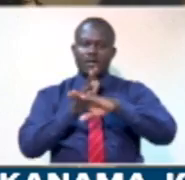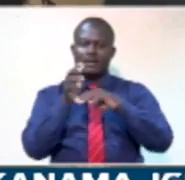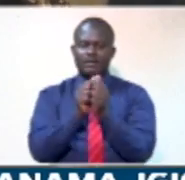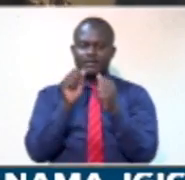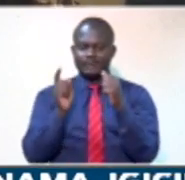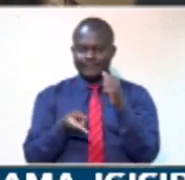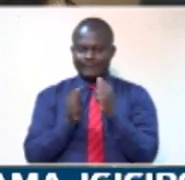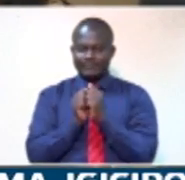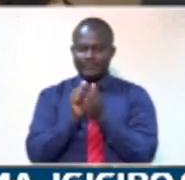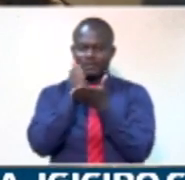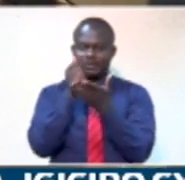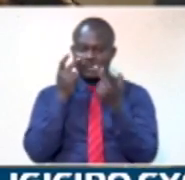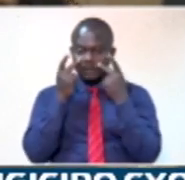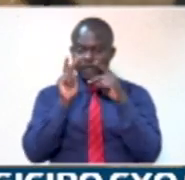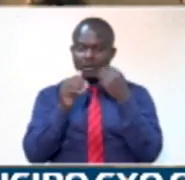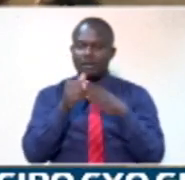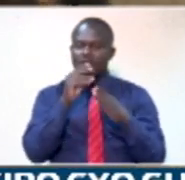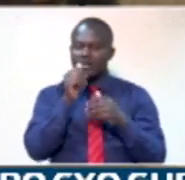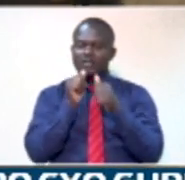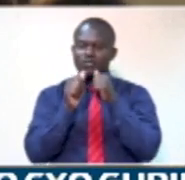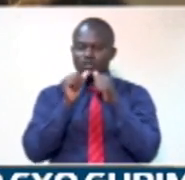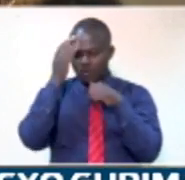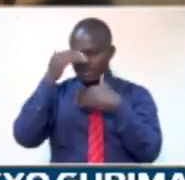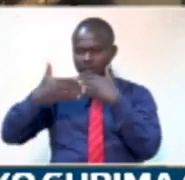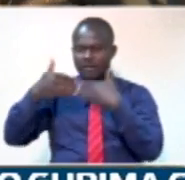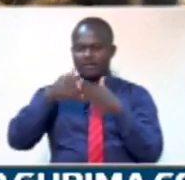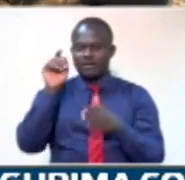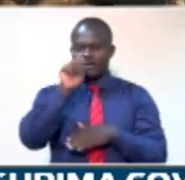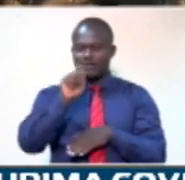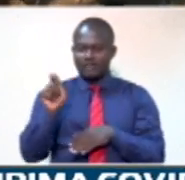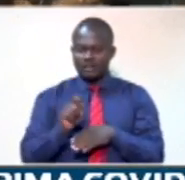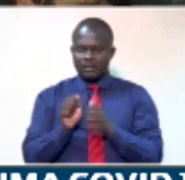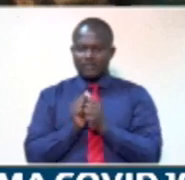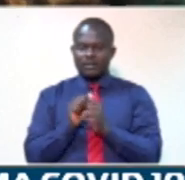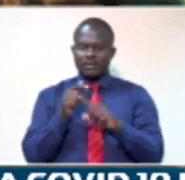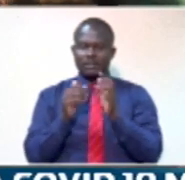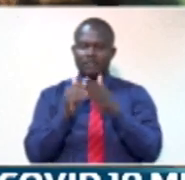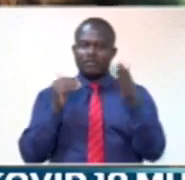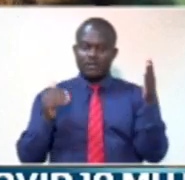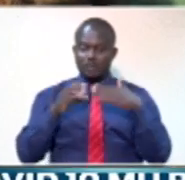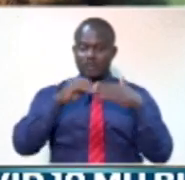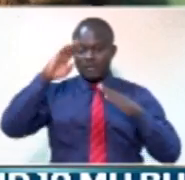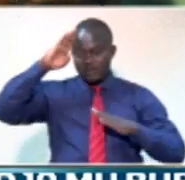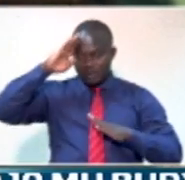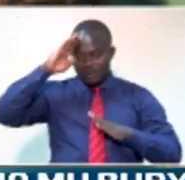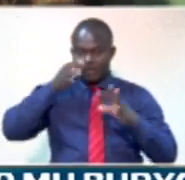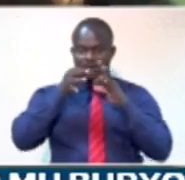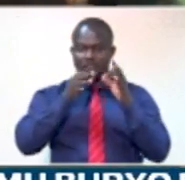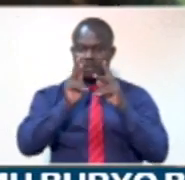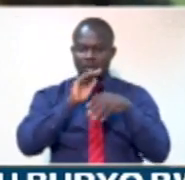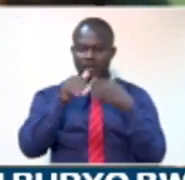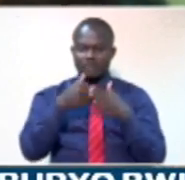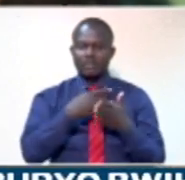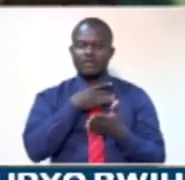10,000 adufashe kubona abaturage bavuga igiswahili dore ko banaturanye na Tanzania. Mbere ya byose ariko komanda wa polisi abanje gusobanura abaturage ko